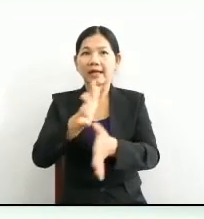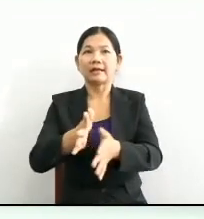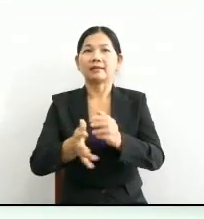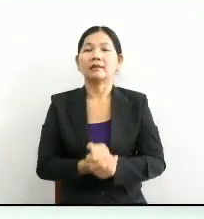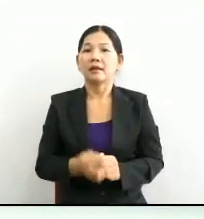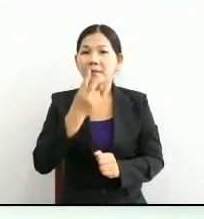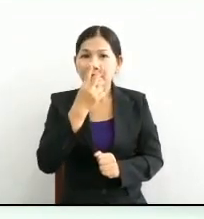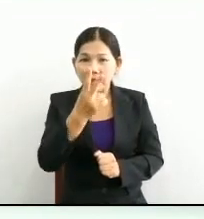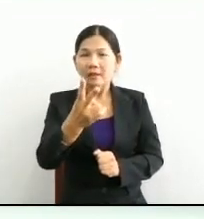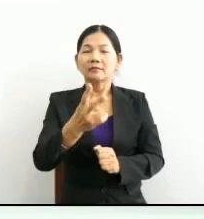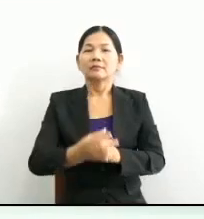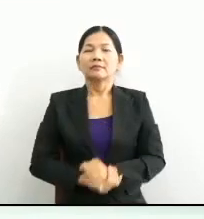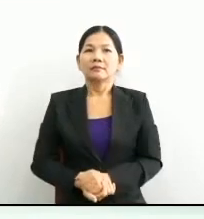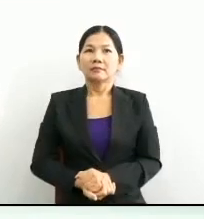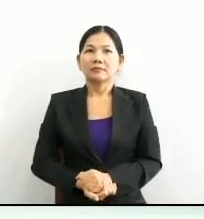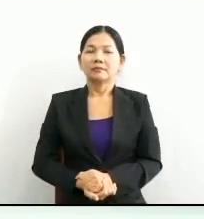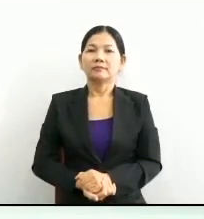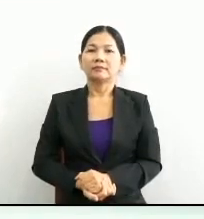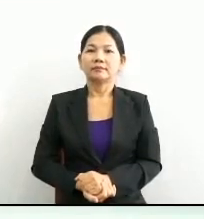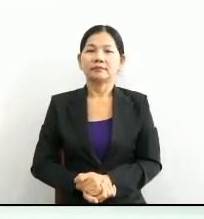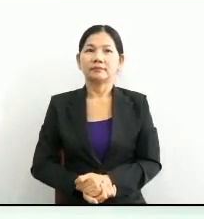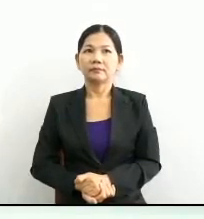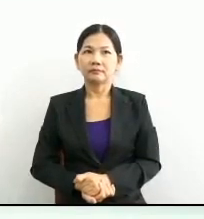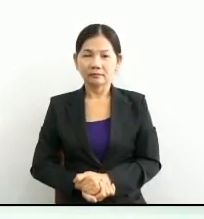thập mê riêng dưỡng. Nhưng khám xa ai khá.